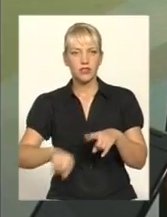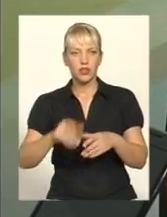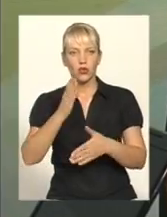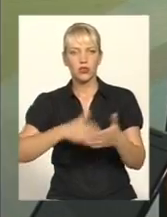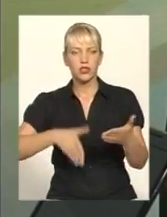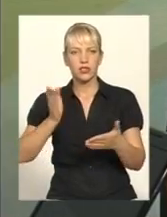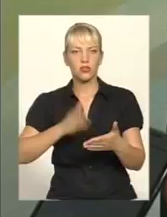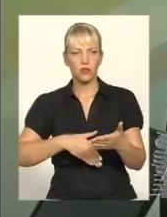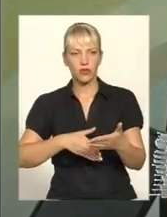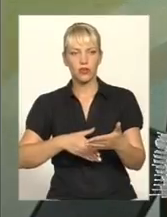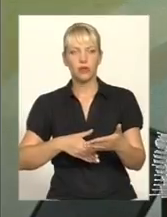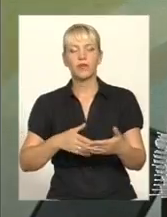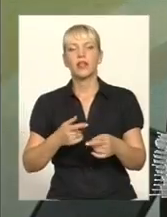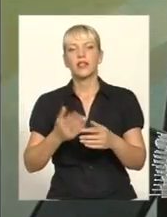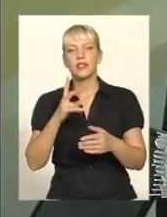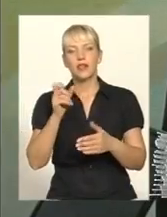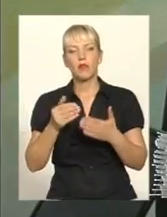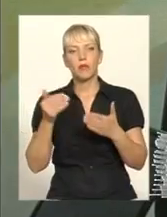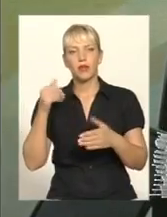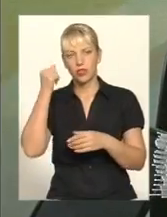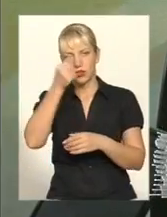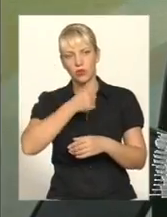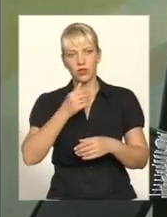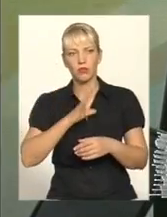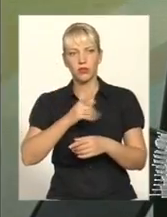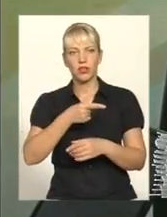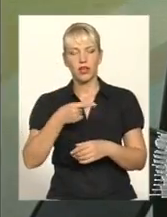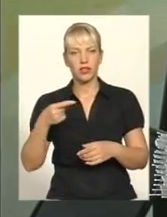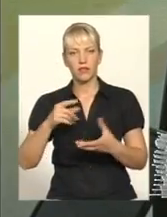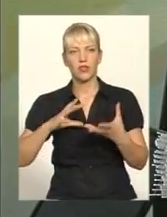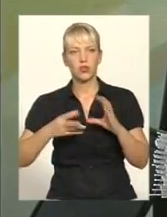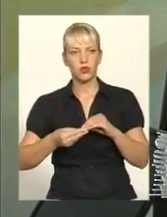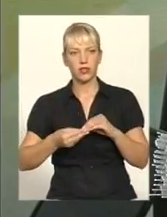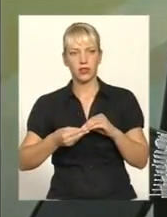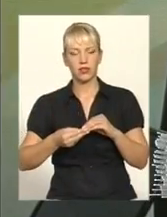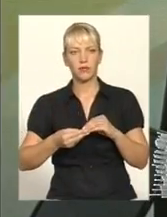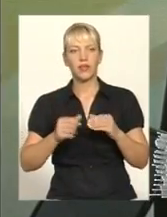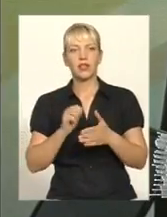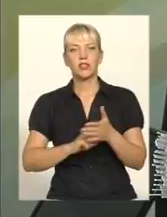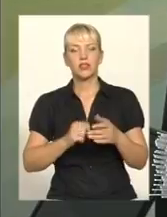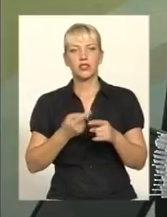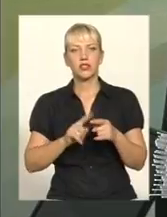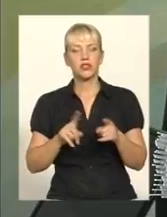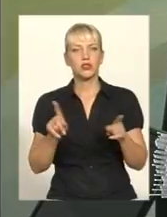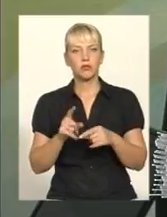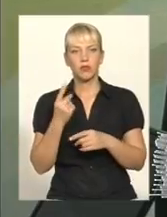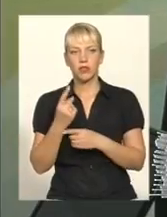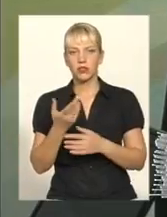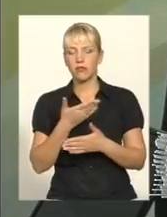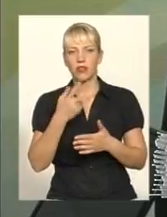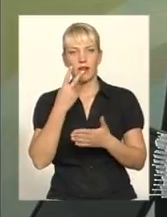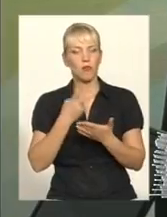скасоване, згорнуте у попередні роки, мало дуже негативні результати через те, що, по-перше, ми не